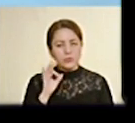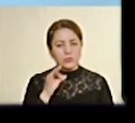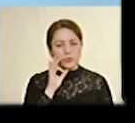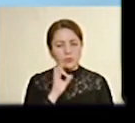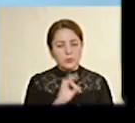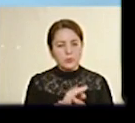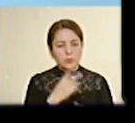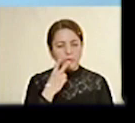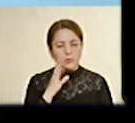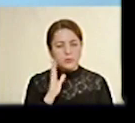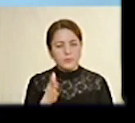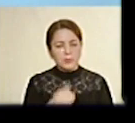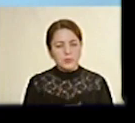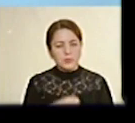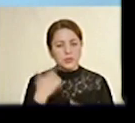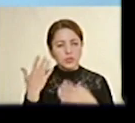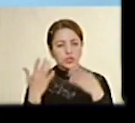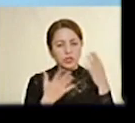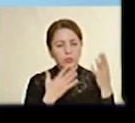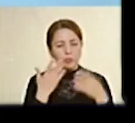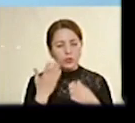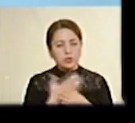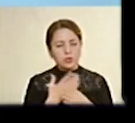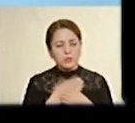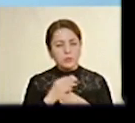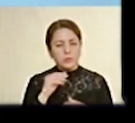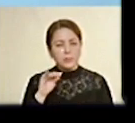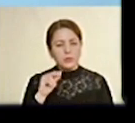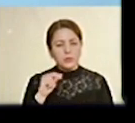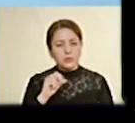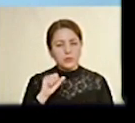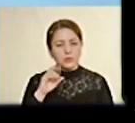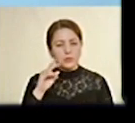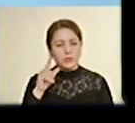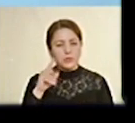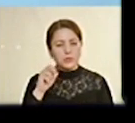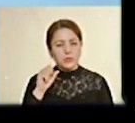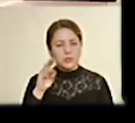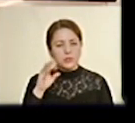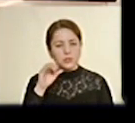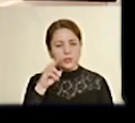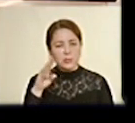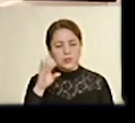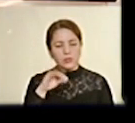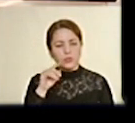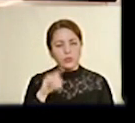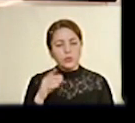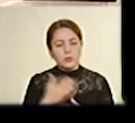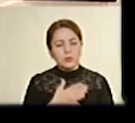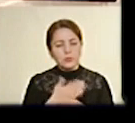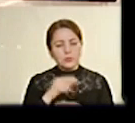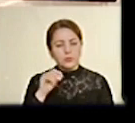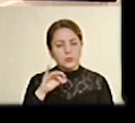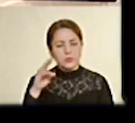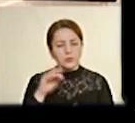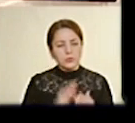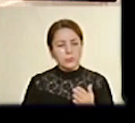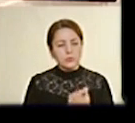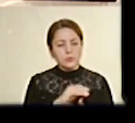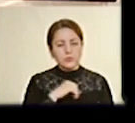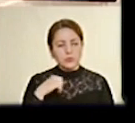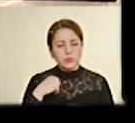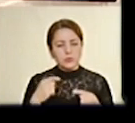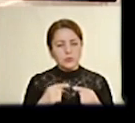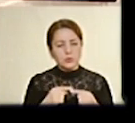javobini ko'rib o'tamiz. Shamol yordamida changlanadi. Shamol yordamida changlanadigan o'simliklar ham o'ziga xos